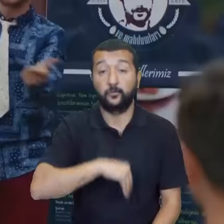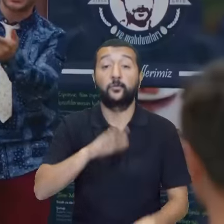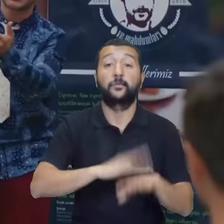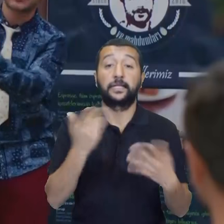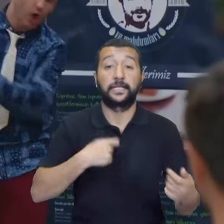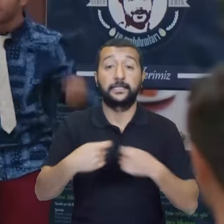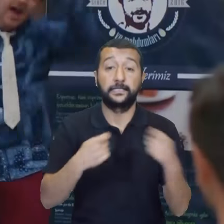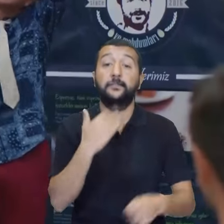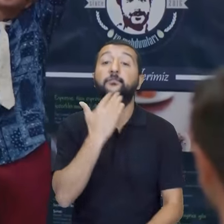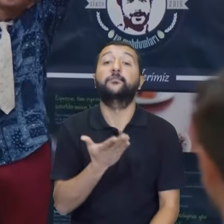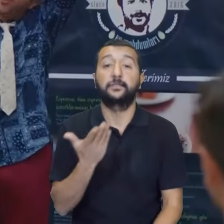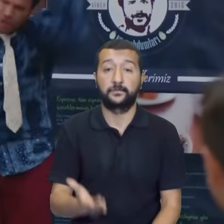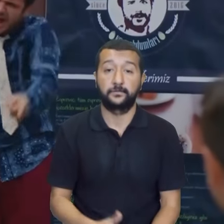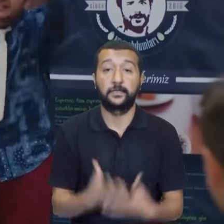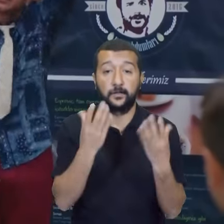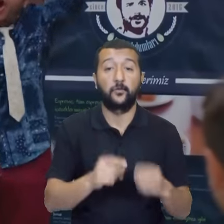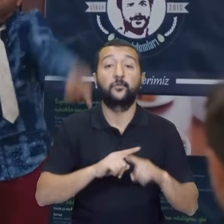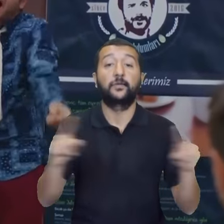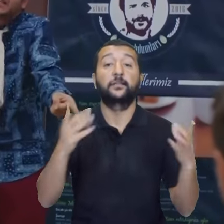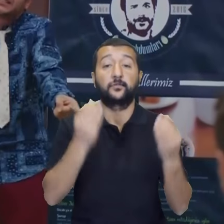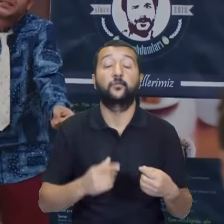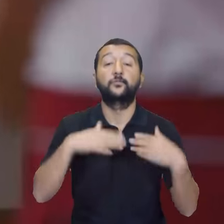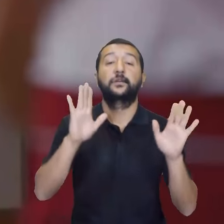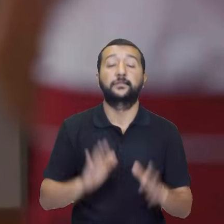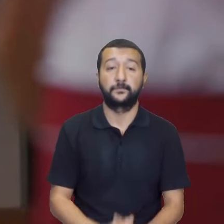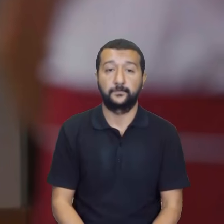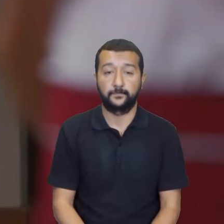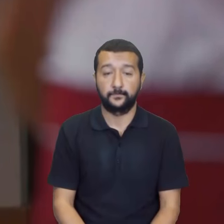yutmadan ticaret olmaz, olmaz, olmaz.